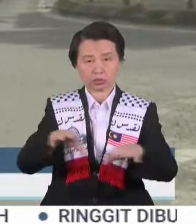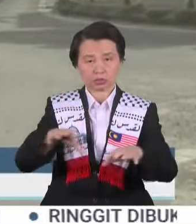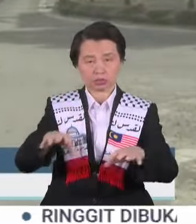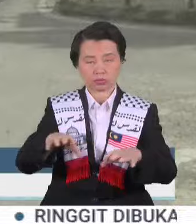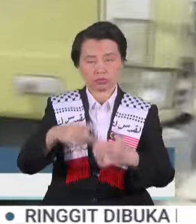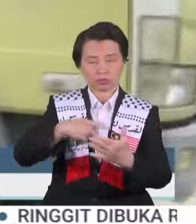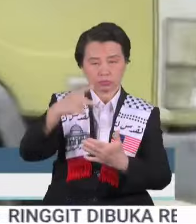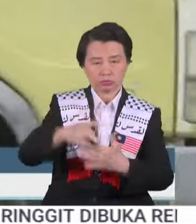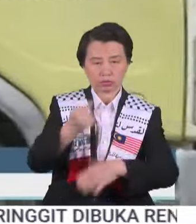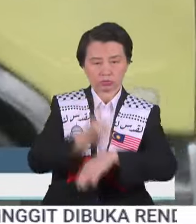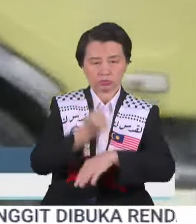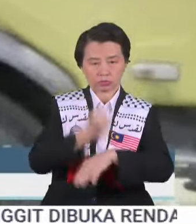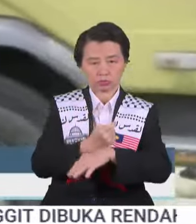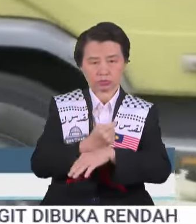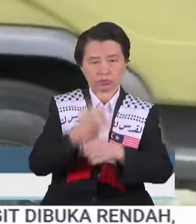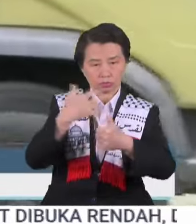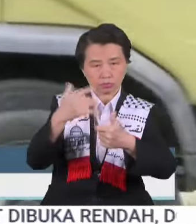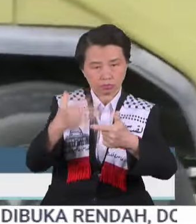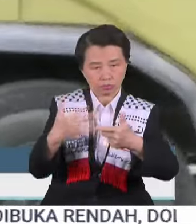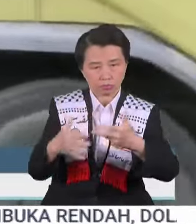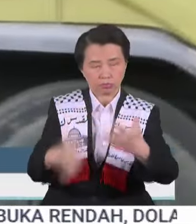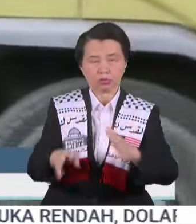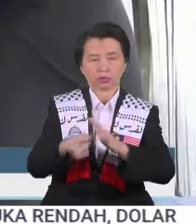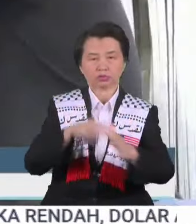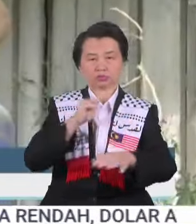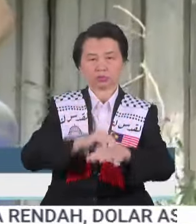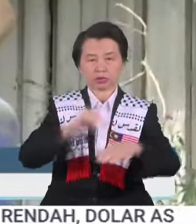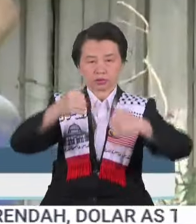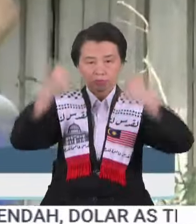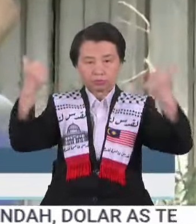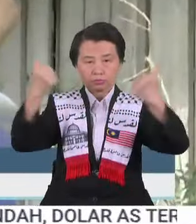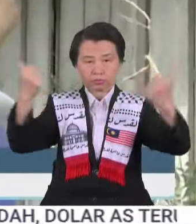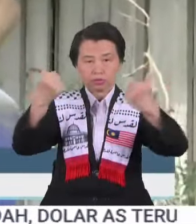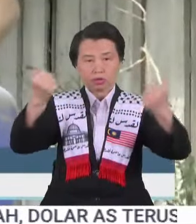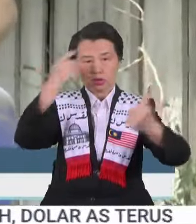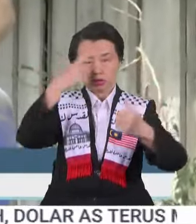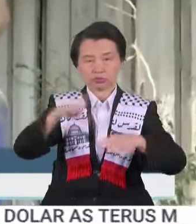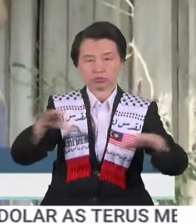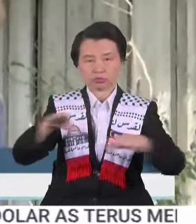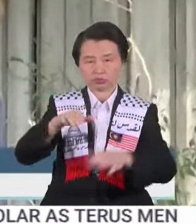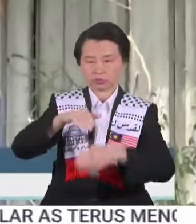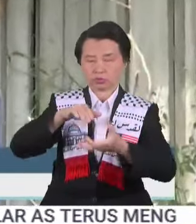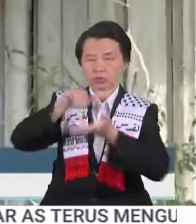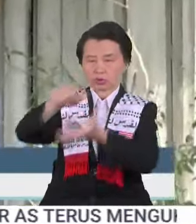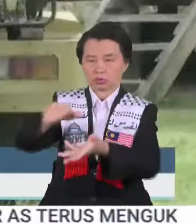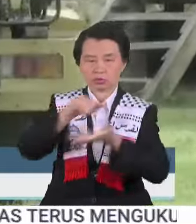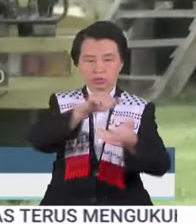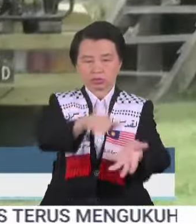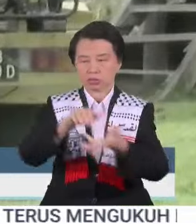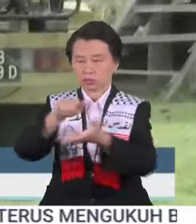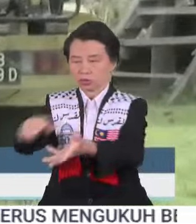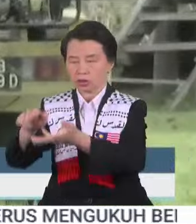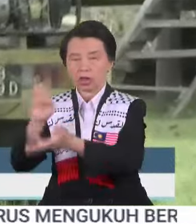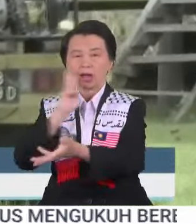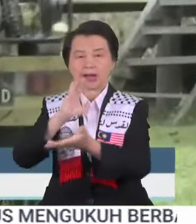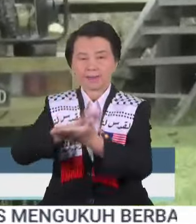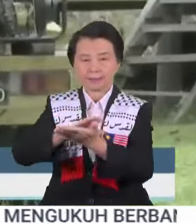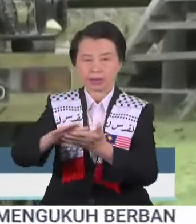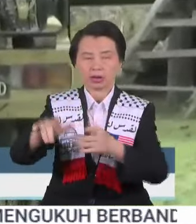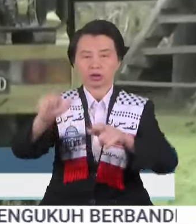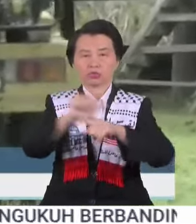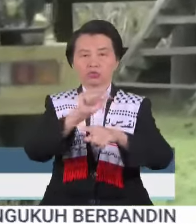inisiatif bertugas secara bergilir-gilir semasa perayaan ini untuk membuat penghantaran bekalan air bersih menggunakan